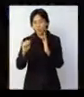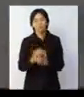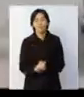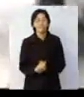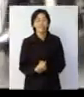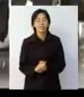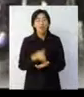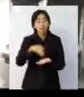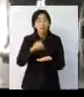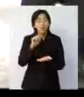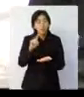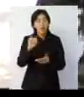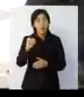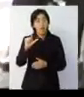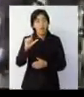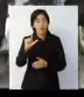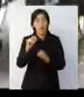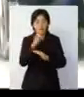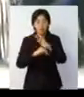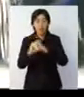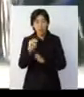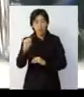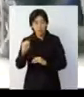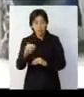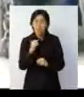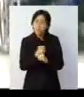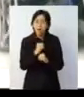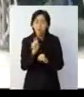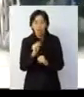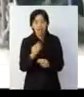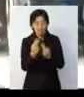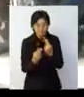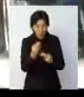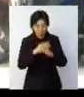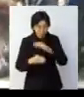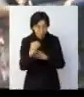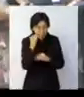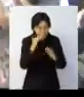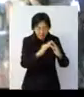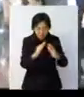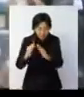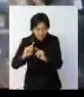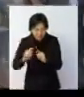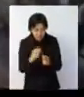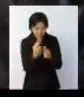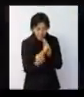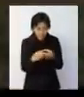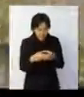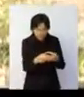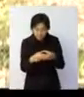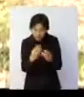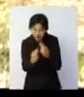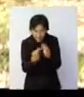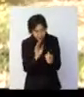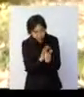นนทบุรีค่ะซึ่งภารกิจหนึ่งที่ทางศูนย์ AL นนท์ได้ทำเป็นประจำก็คือการออกเยี่ยมผู้พิการที่อาศัยอยู่ในบ้